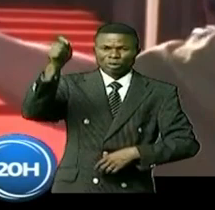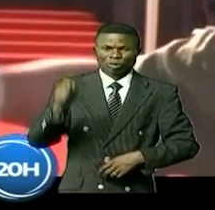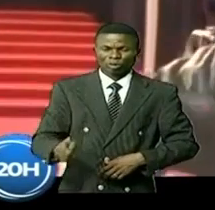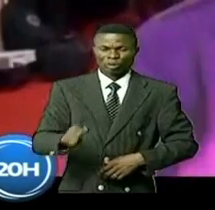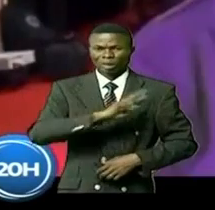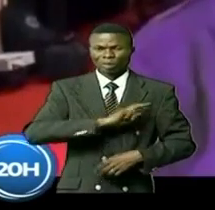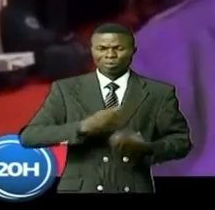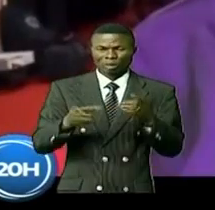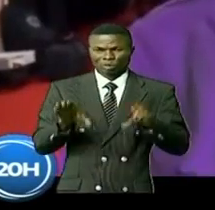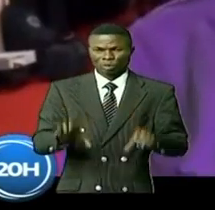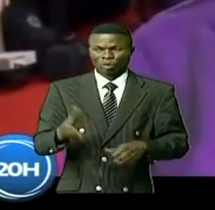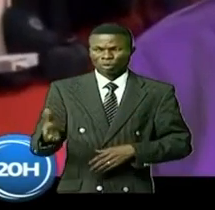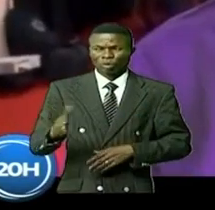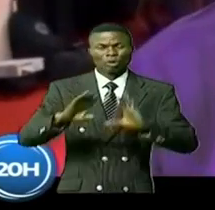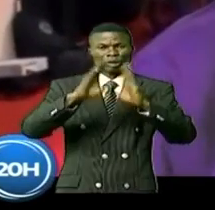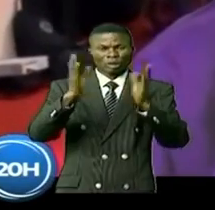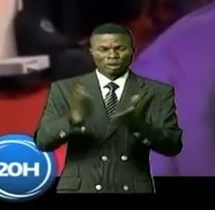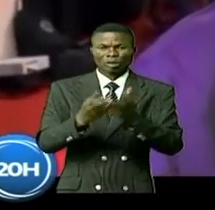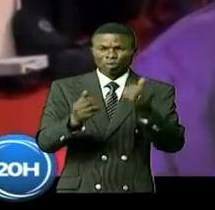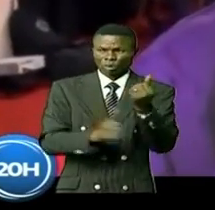FARDC.